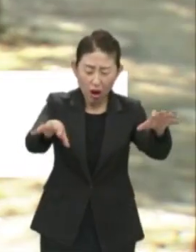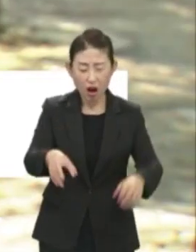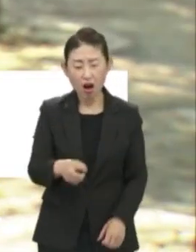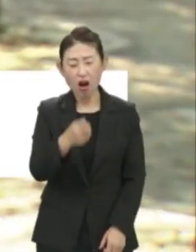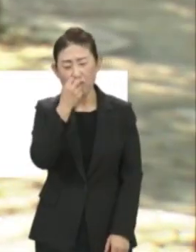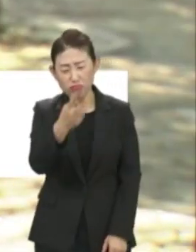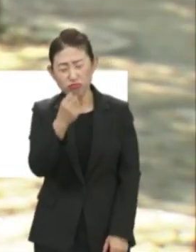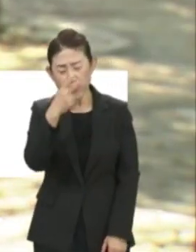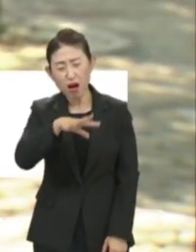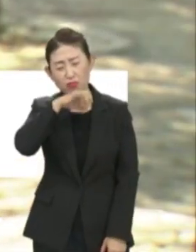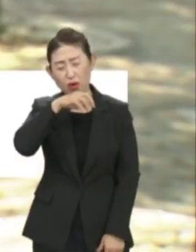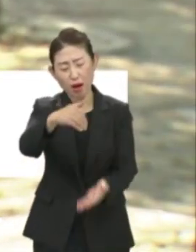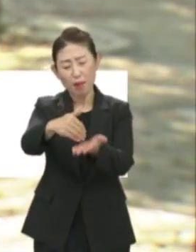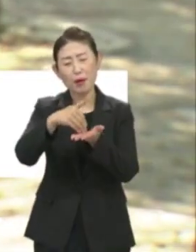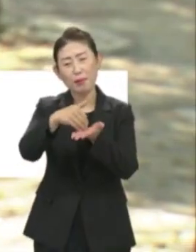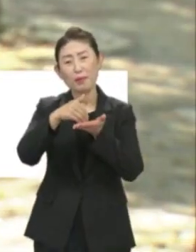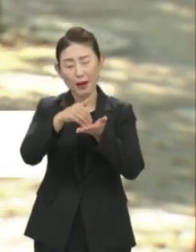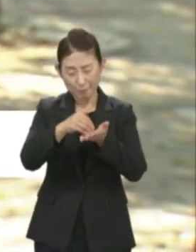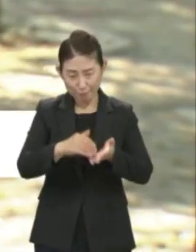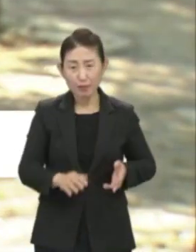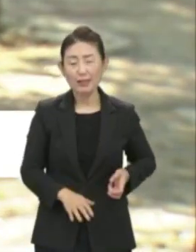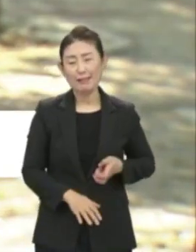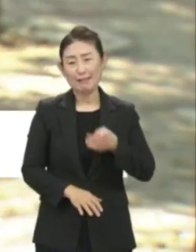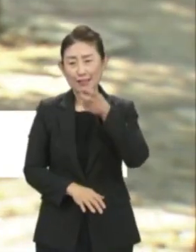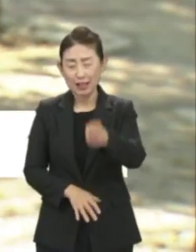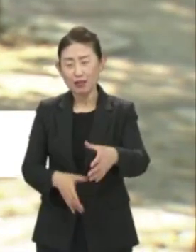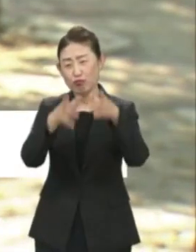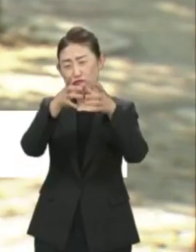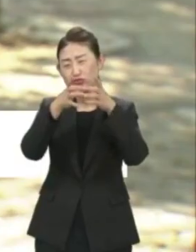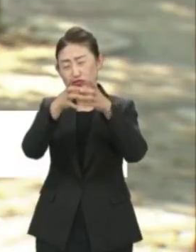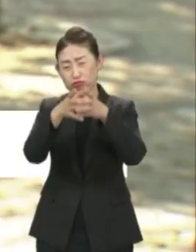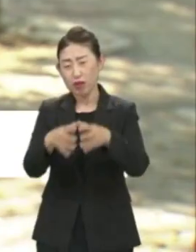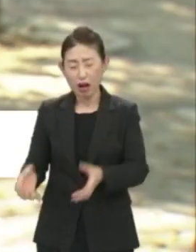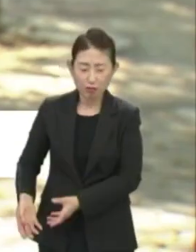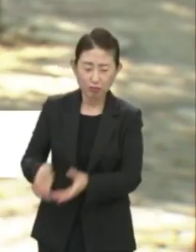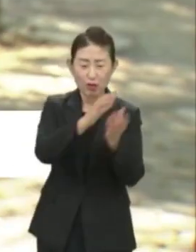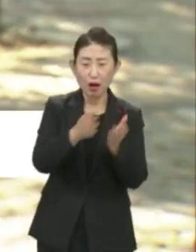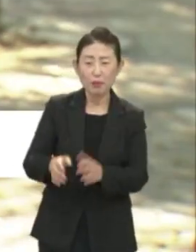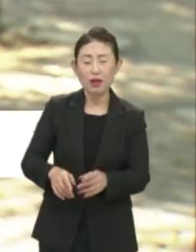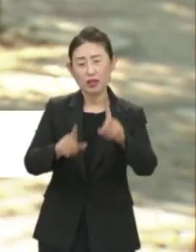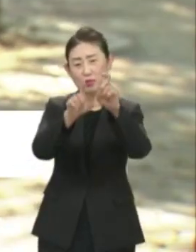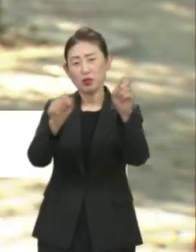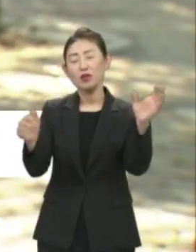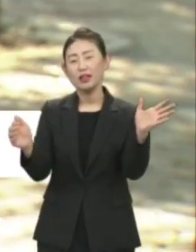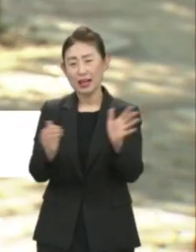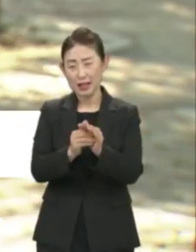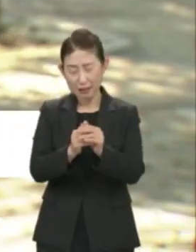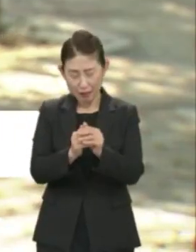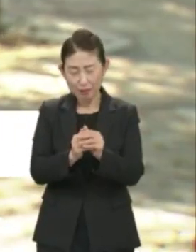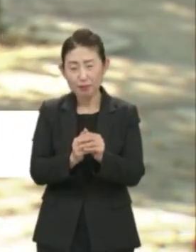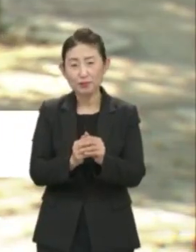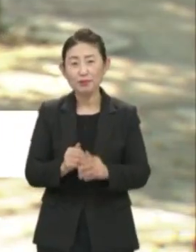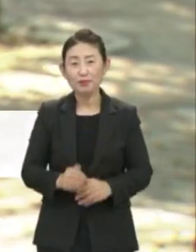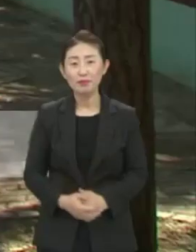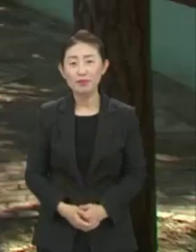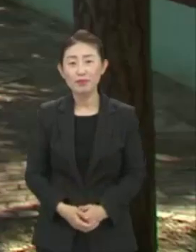것 위주로 작업을 하고 있고 11월까지 은행 열매 완전 채취하는 걸 목표로 하고